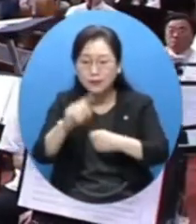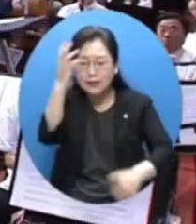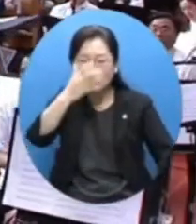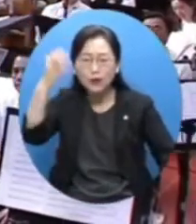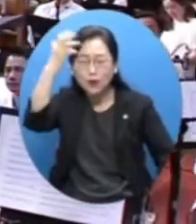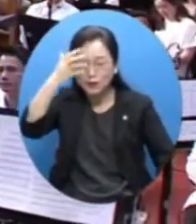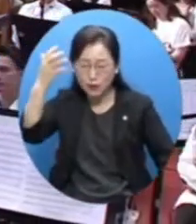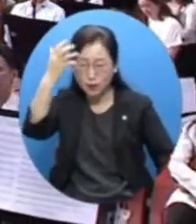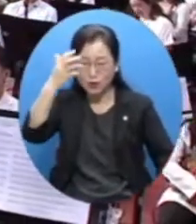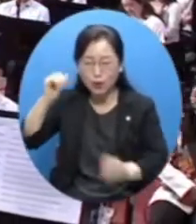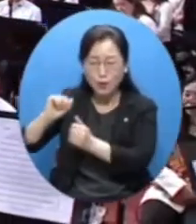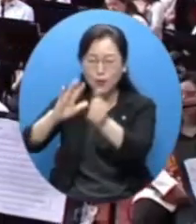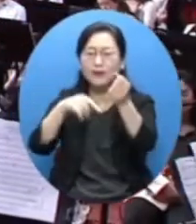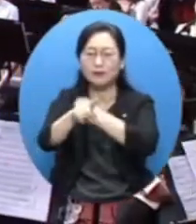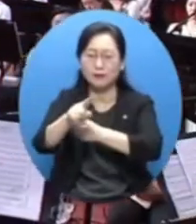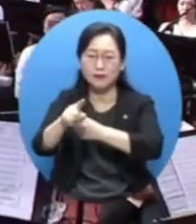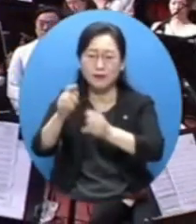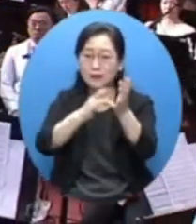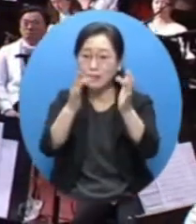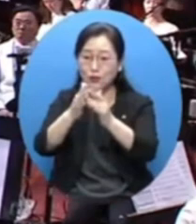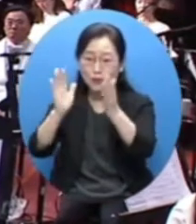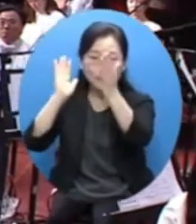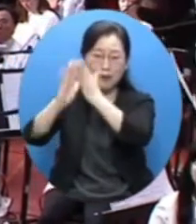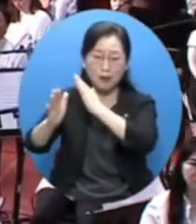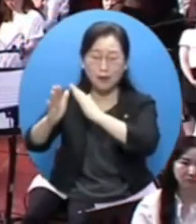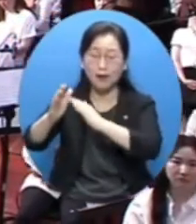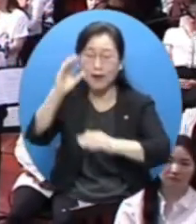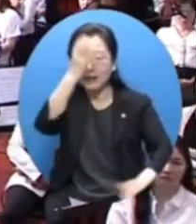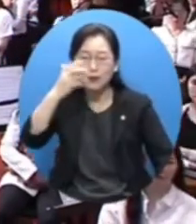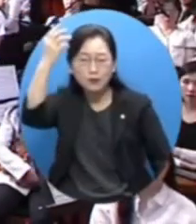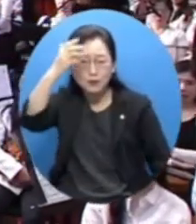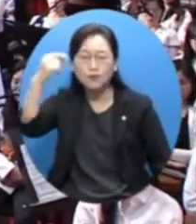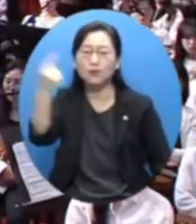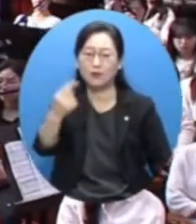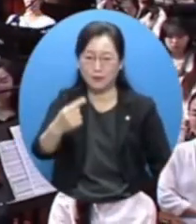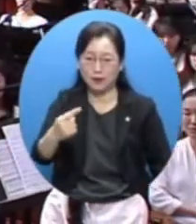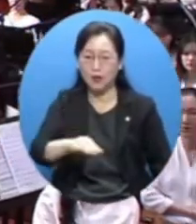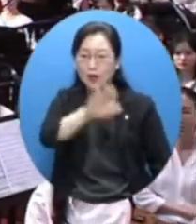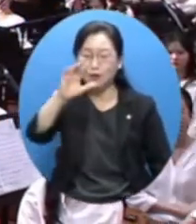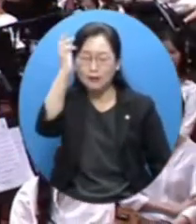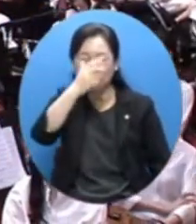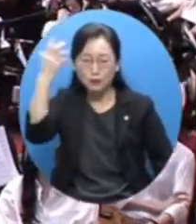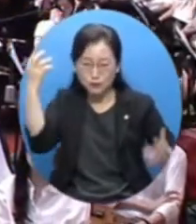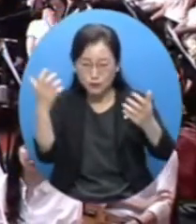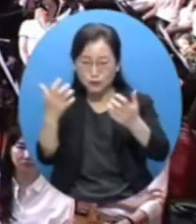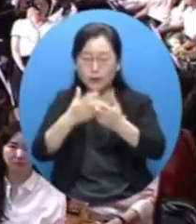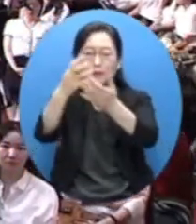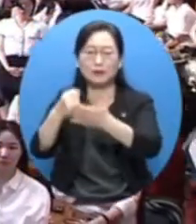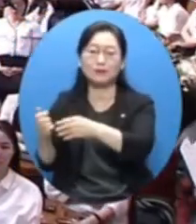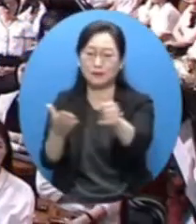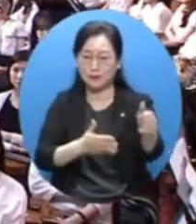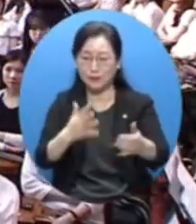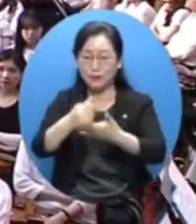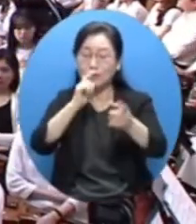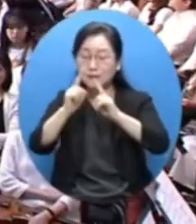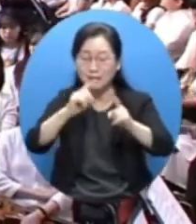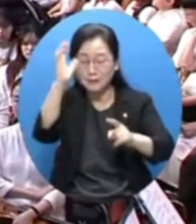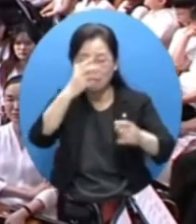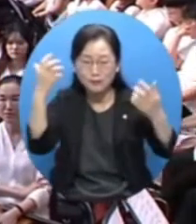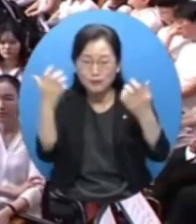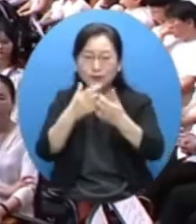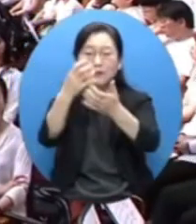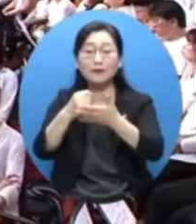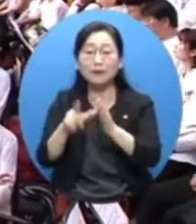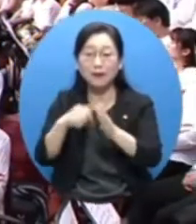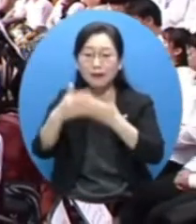우리에게 성령을 보내셨습니다 그래서 우리 항상 살아온 충만을 받아야 되는 것입니다 주의 말씀으로 충만하고 성령으로 충만한 받을 때